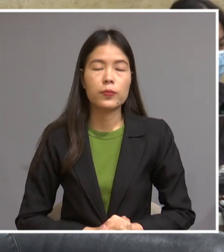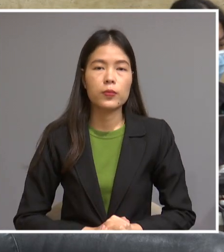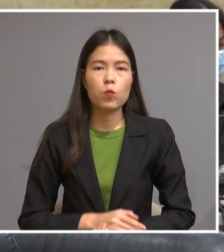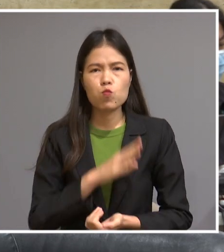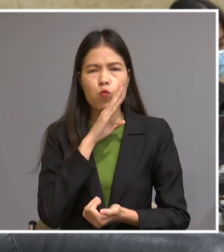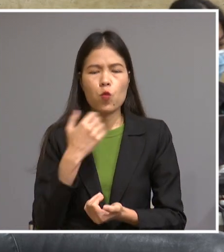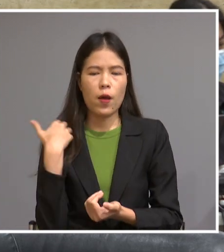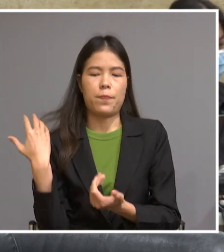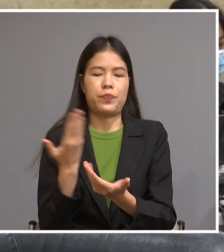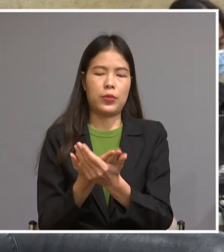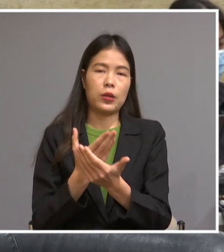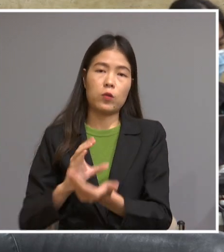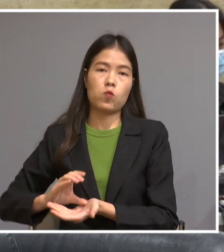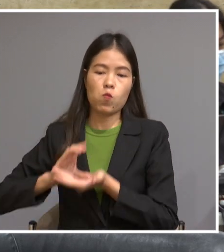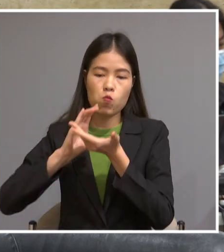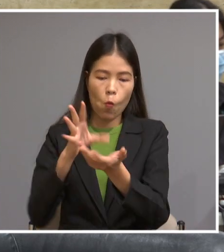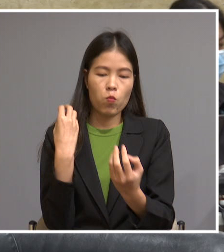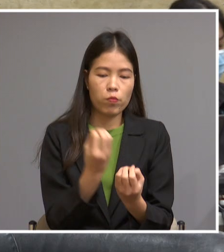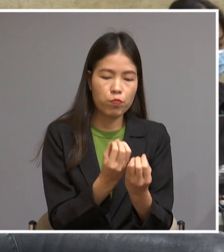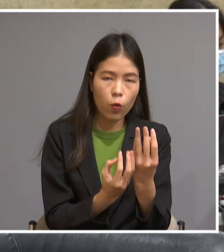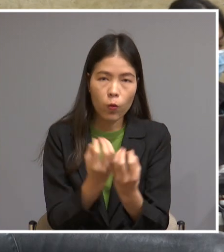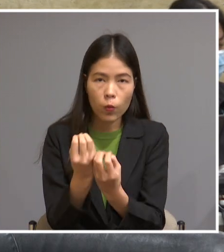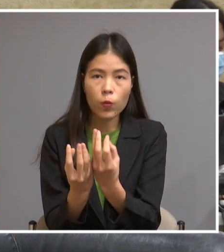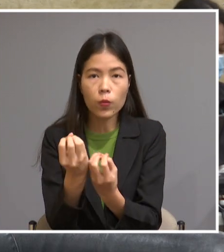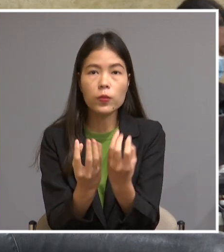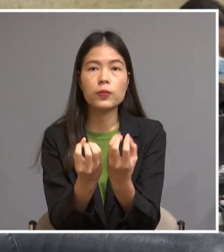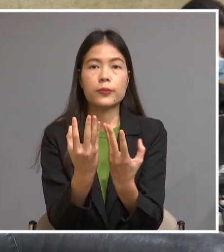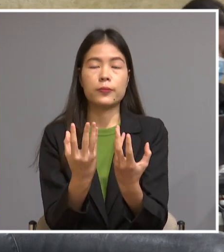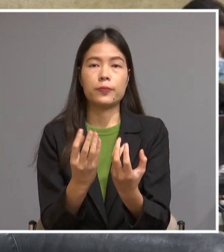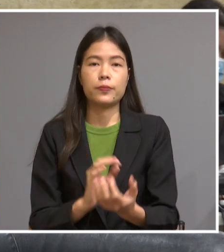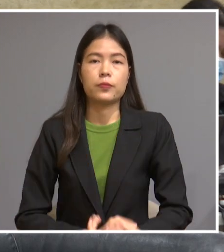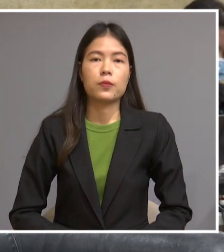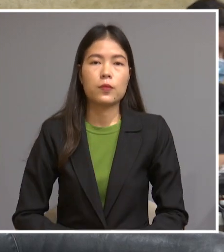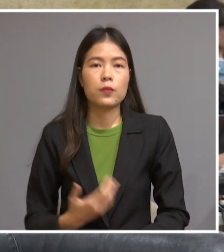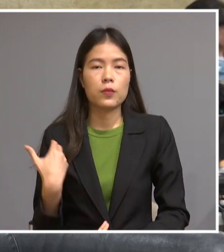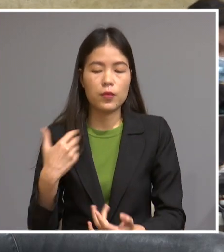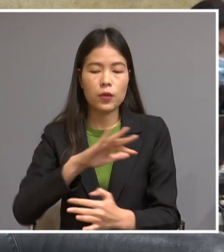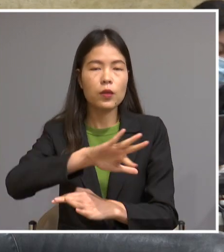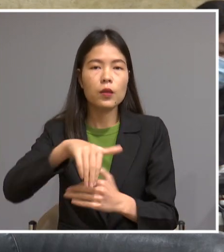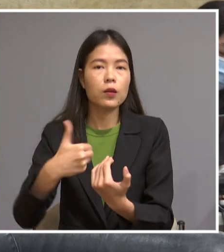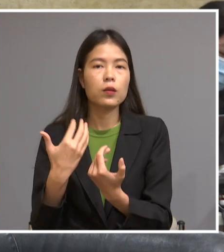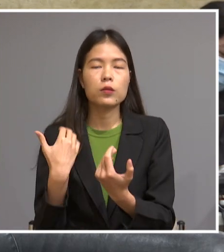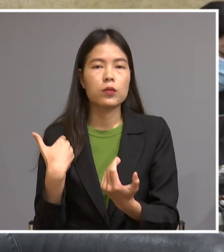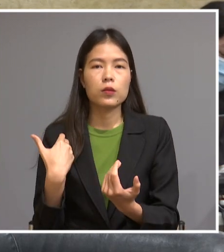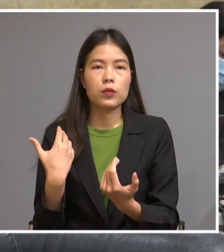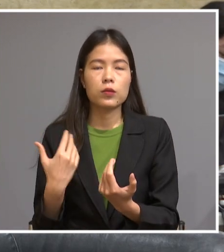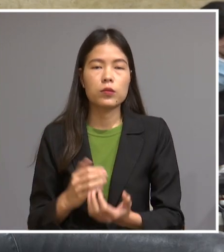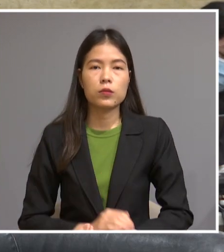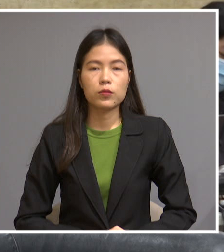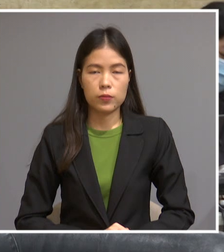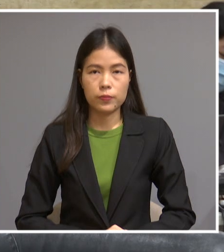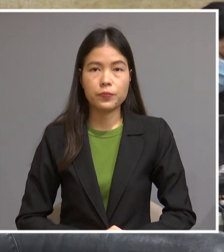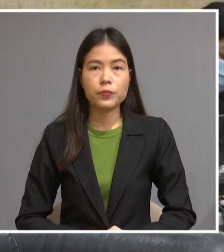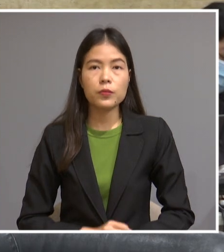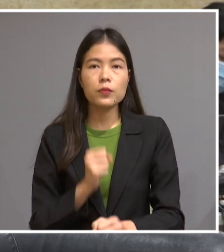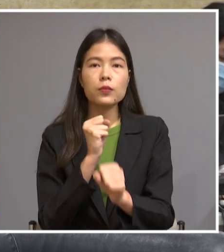ทุนไปจะทำยัไดันั้นนะครับ พี่น้องผมเขาไม่มปญหาเพระว่าสัเกตจากการไปทำประชาคม